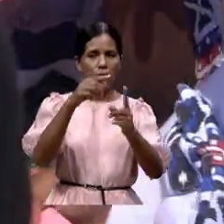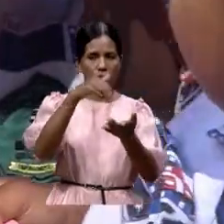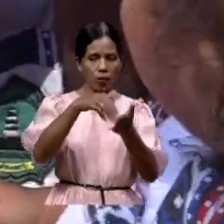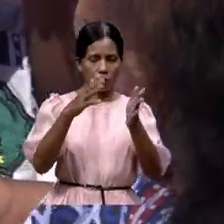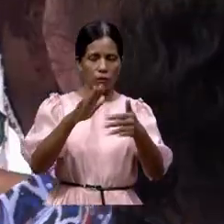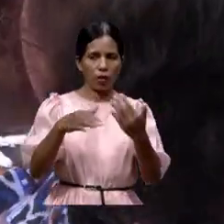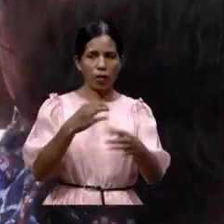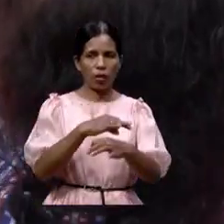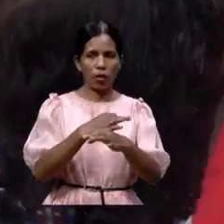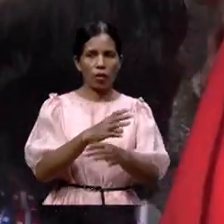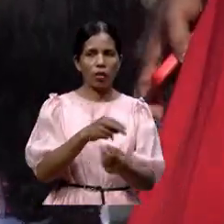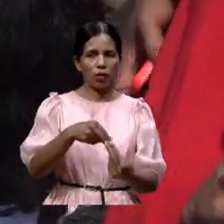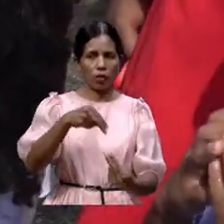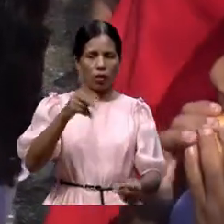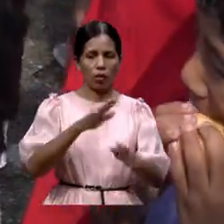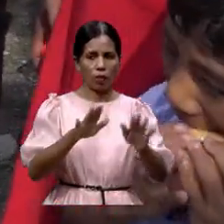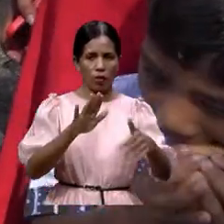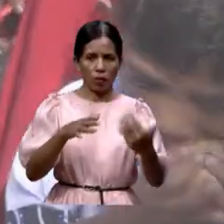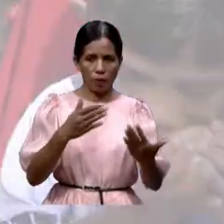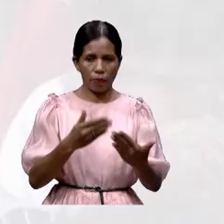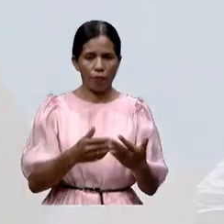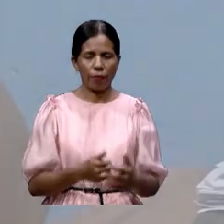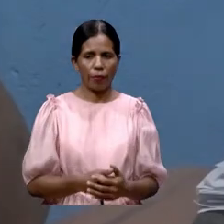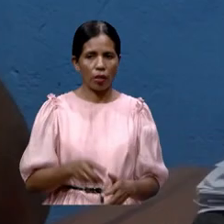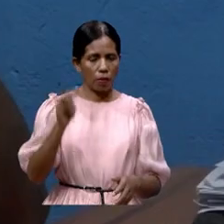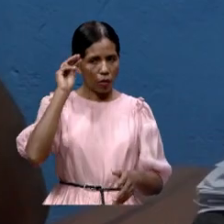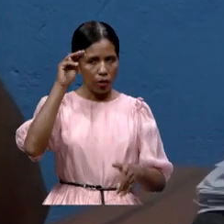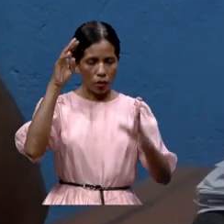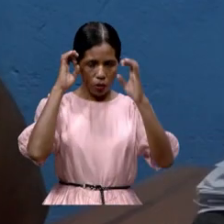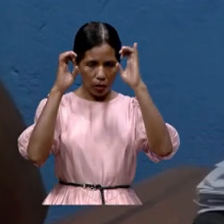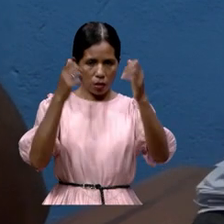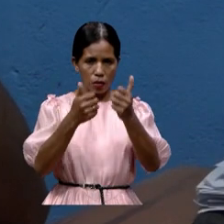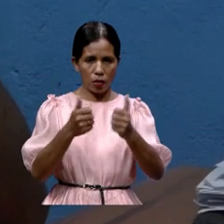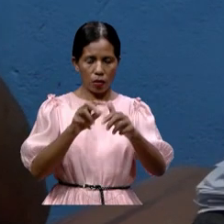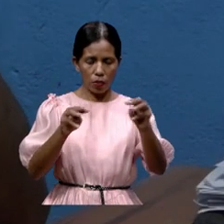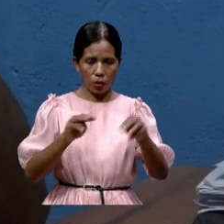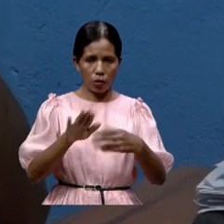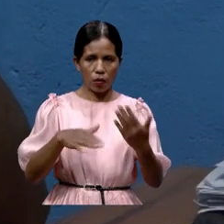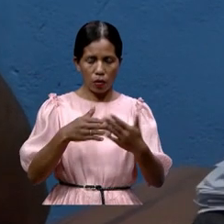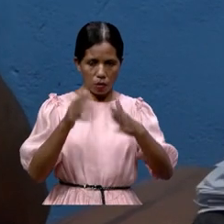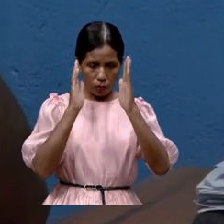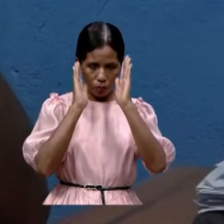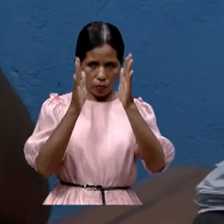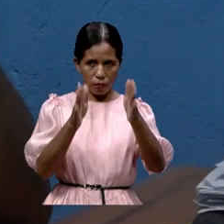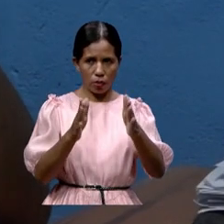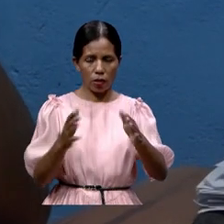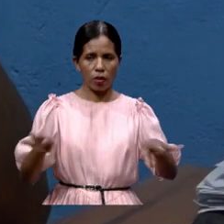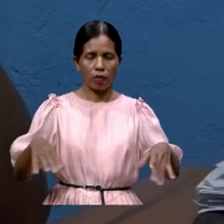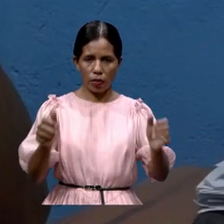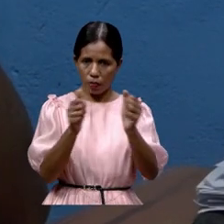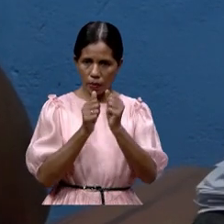bele hadiah nutrisaun labarik sirnian. Ministerio de Educación ho Autoridade Municipal Sira seriu servis sama tuh